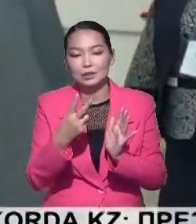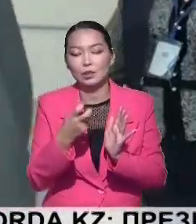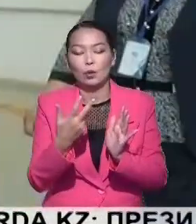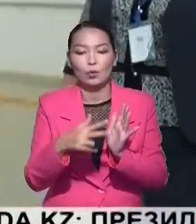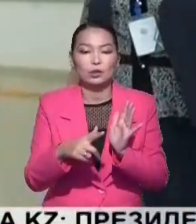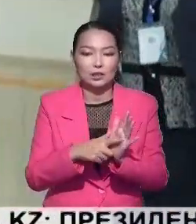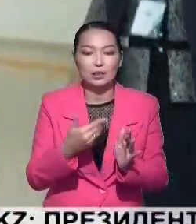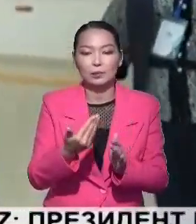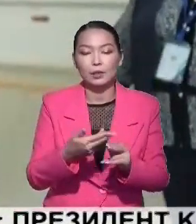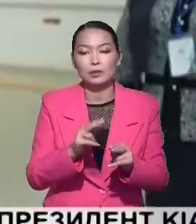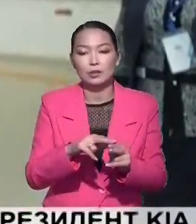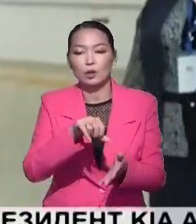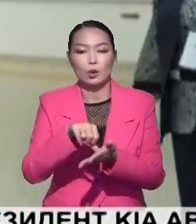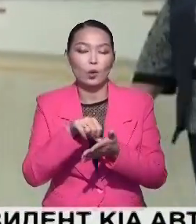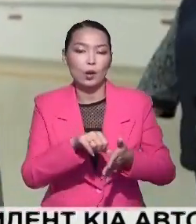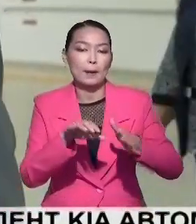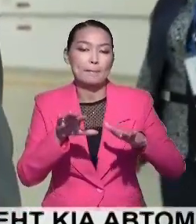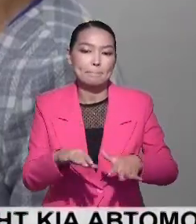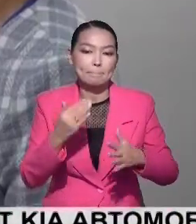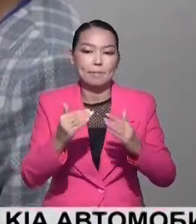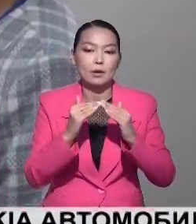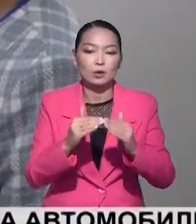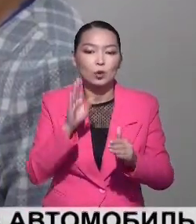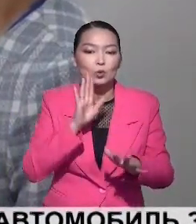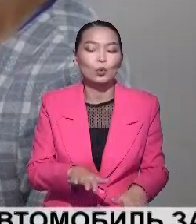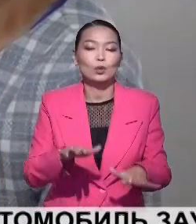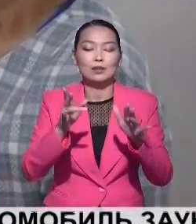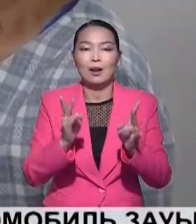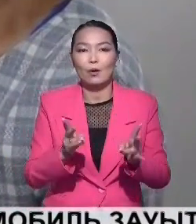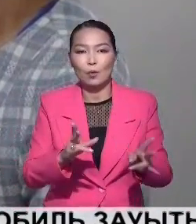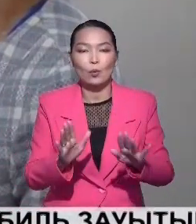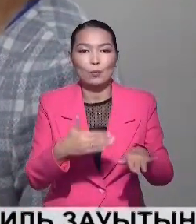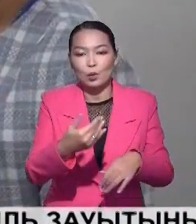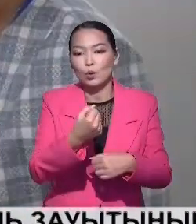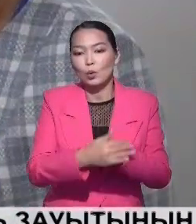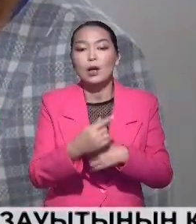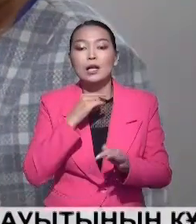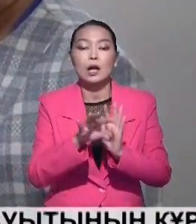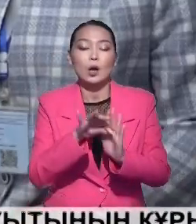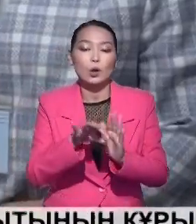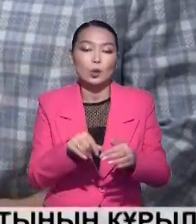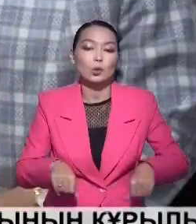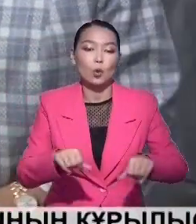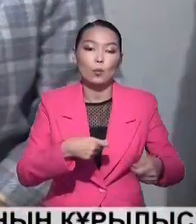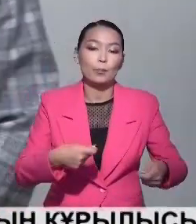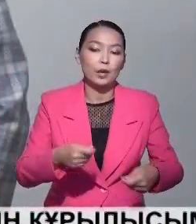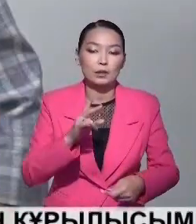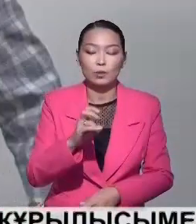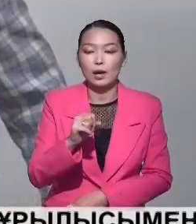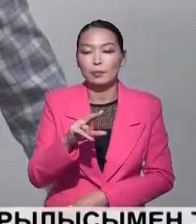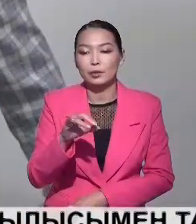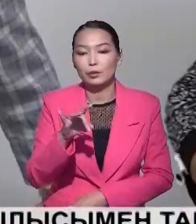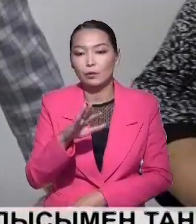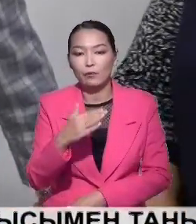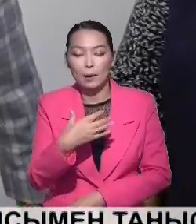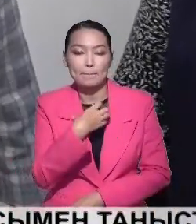195-238-237 сайлау учаскелері орналасыған ғимараттар су тасқынан зардап шеккен. Орталық референдум комиссияның төрағасы Нұрлан Әбдіров маңызды